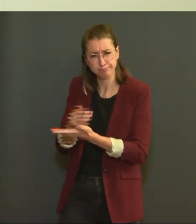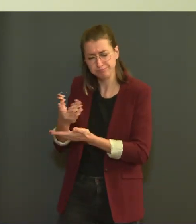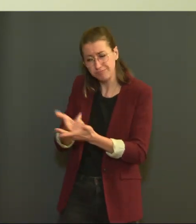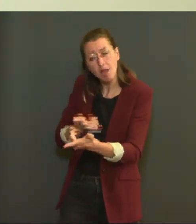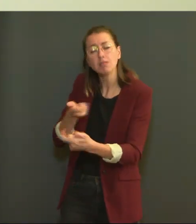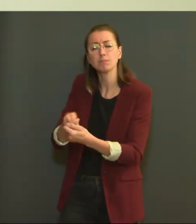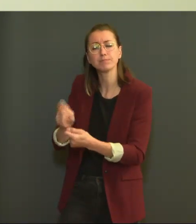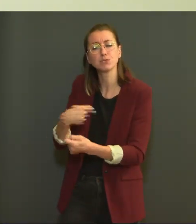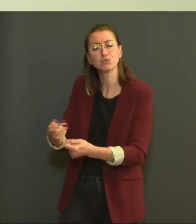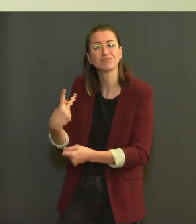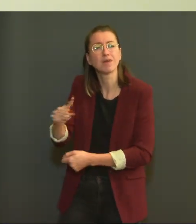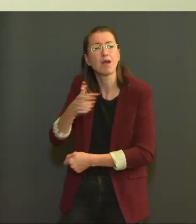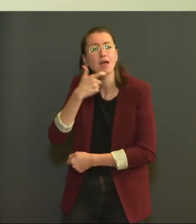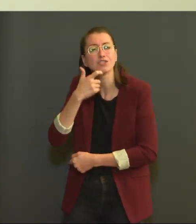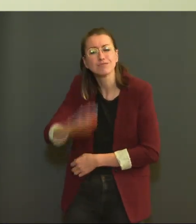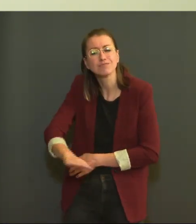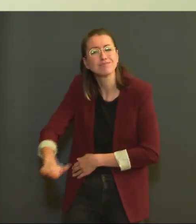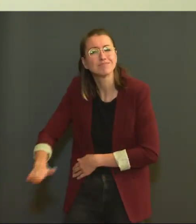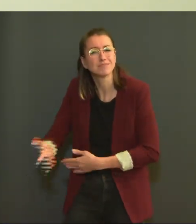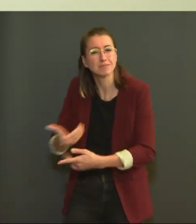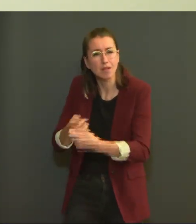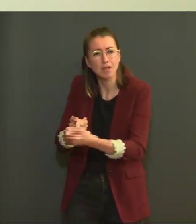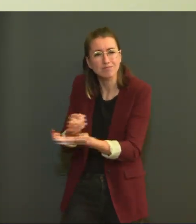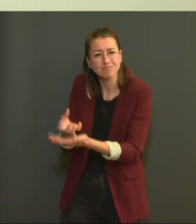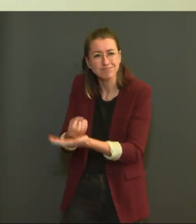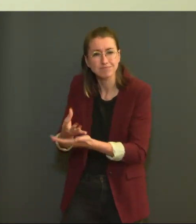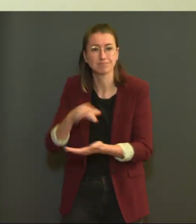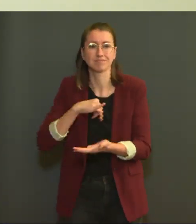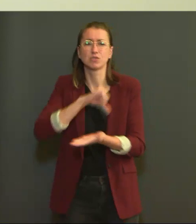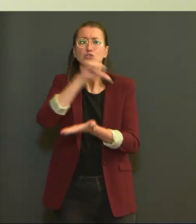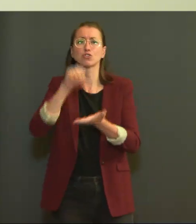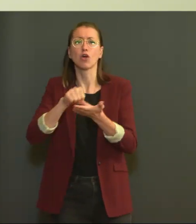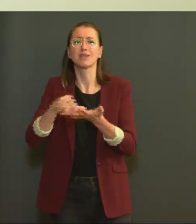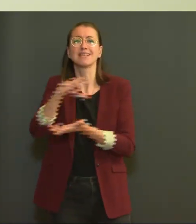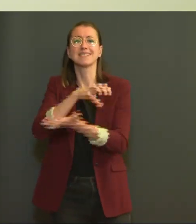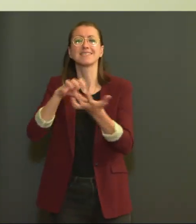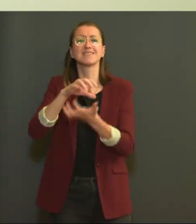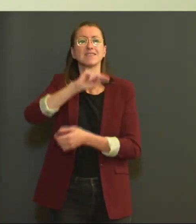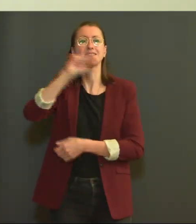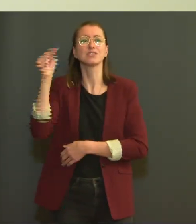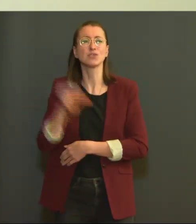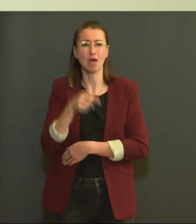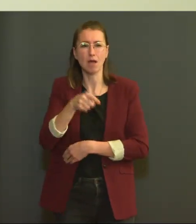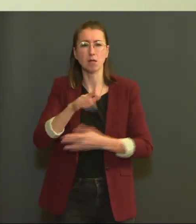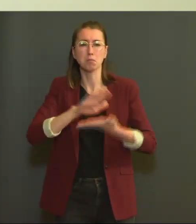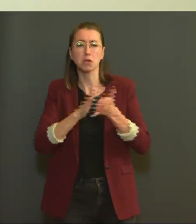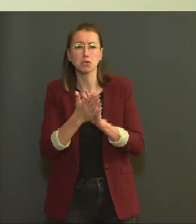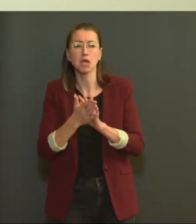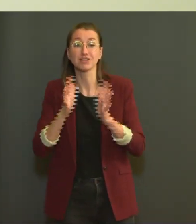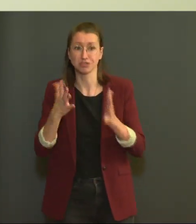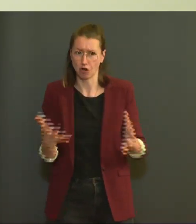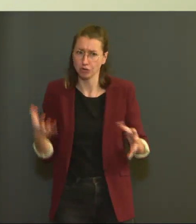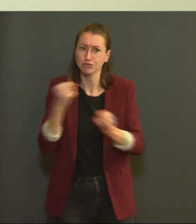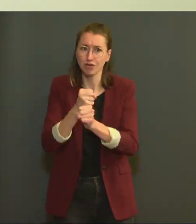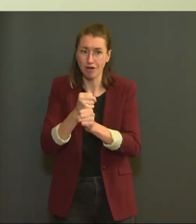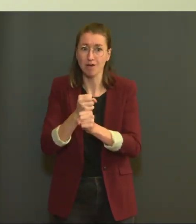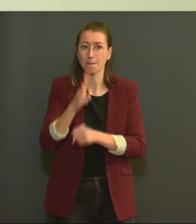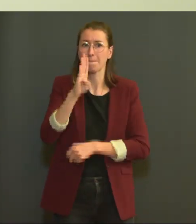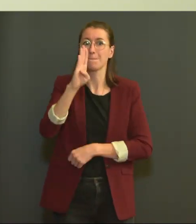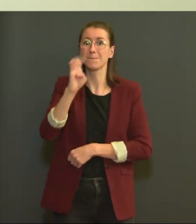dernière, le Centre de crise nationale avec ses partenaires a lancé un dossier pédagogique qui s'appelle Be Ready. Be Ready est